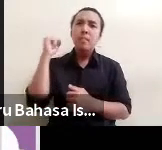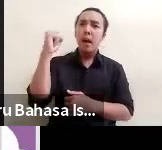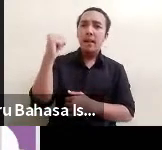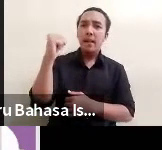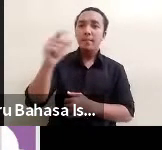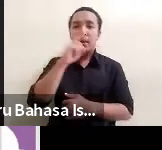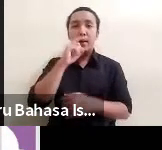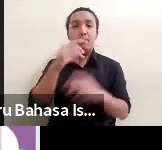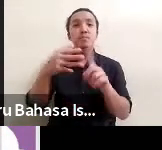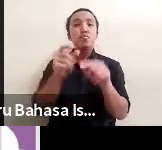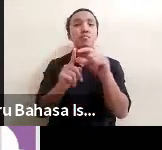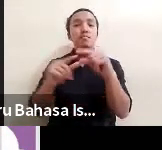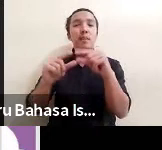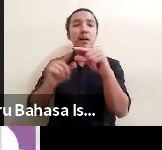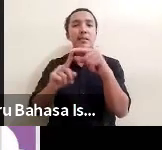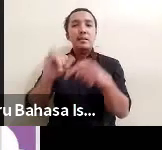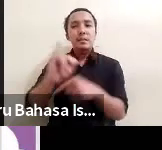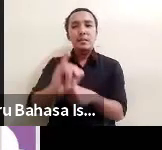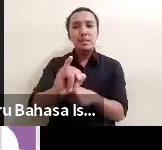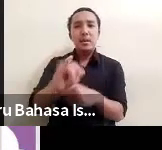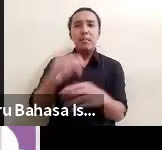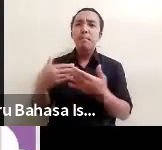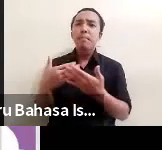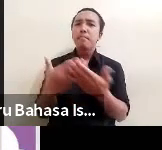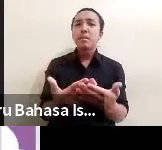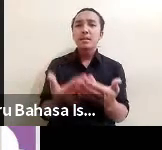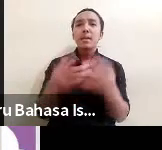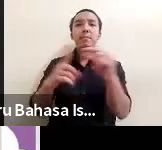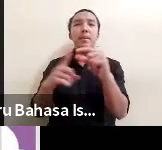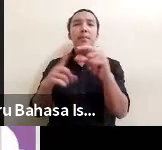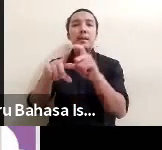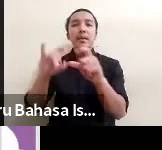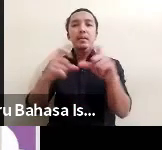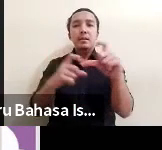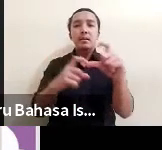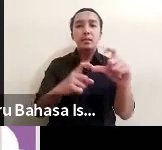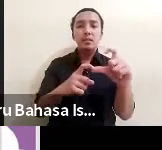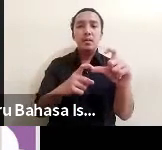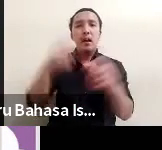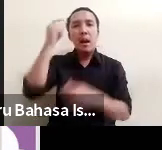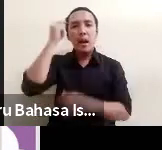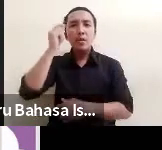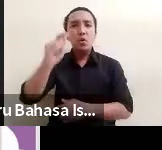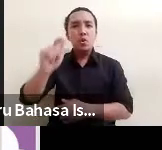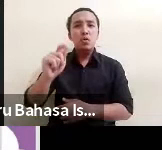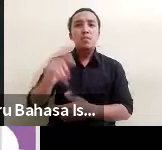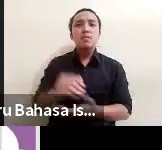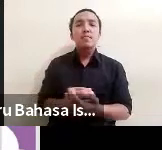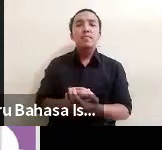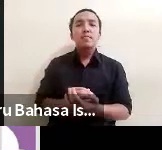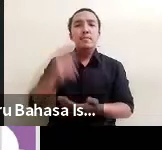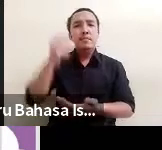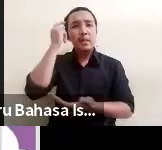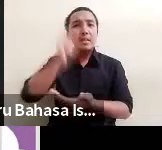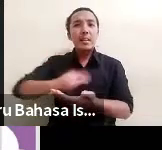supaya Pak Bupati itu memberi PBD ruang kantor sekretariat, Pak, dan itu cukup mewah lah karena dulu